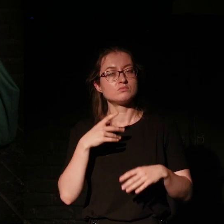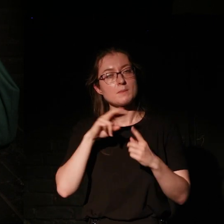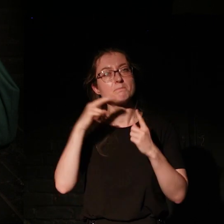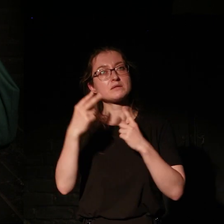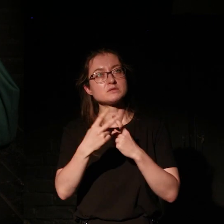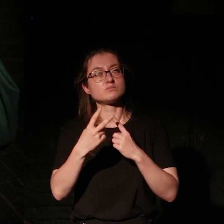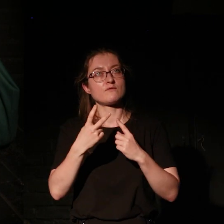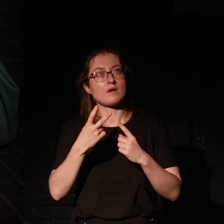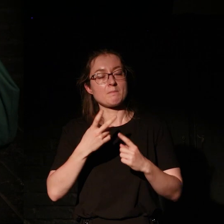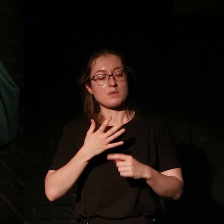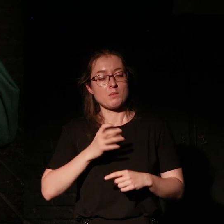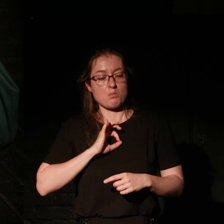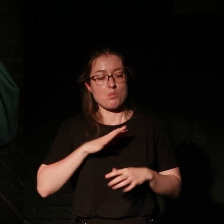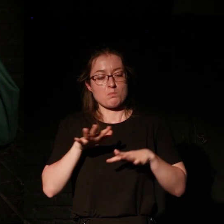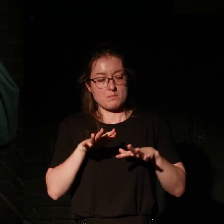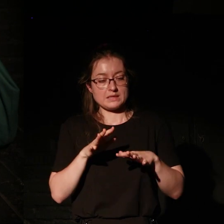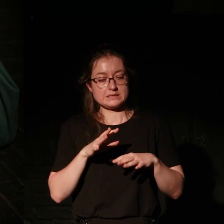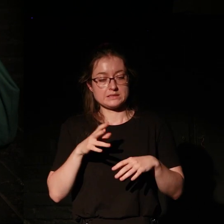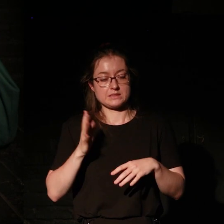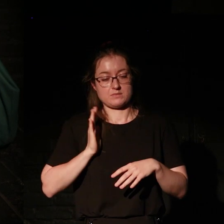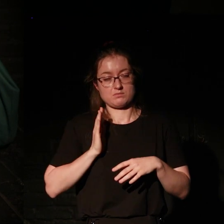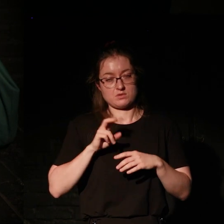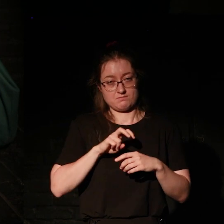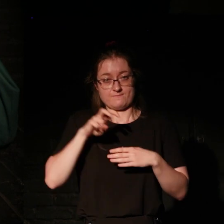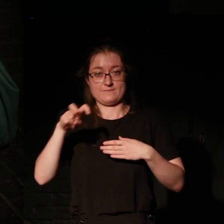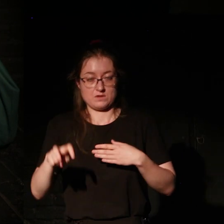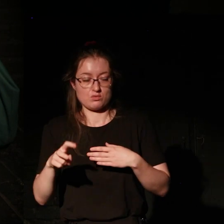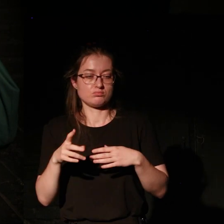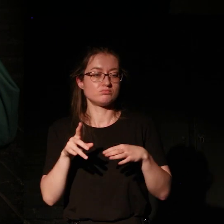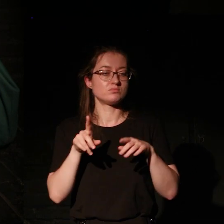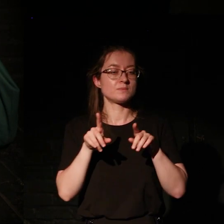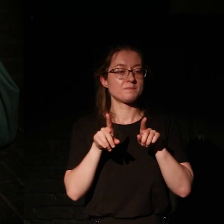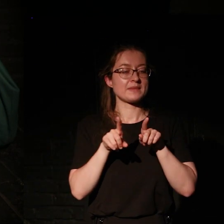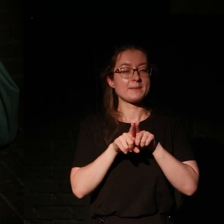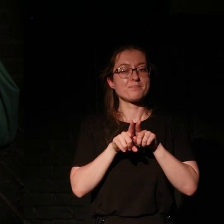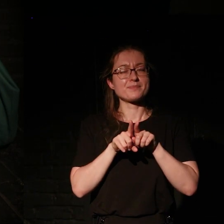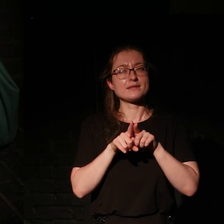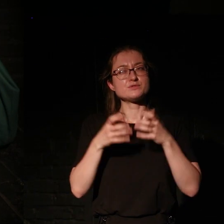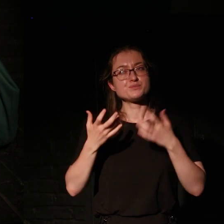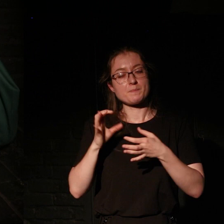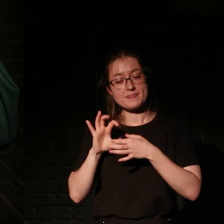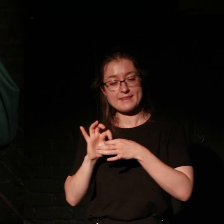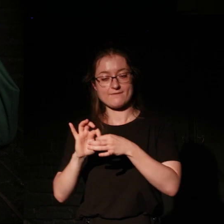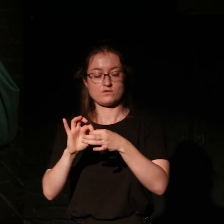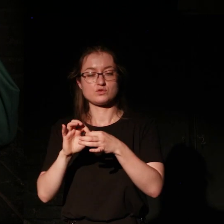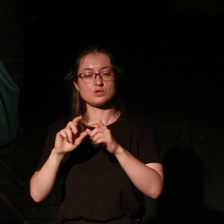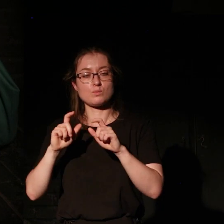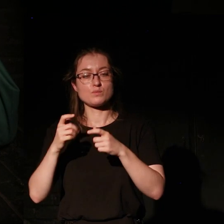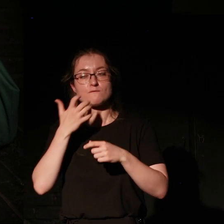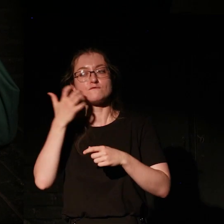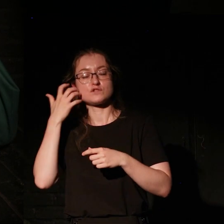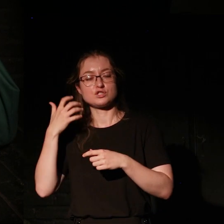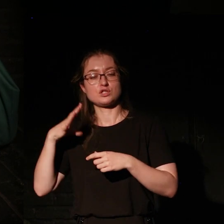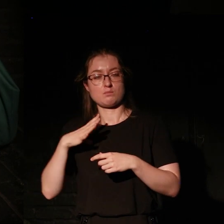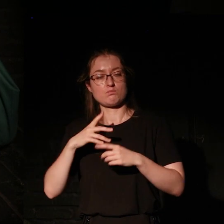przykład ekumeniczny. Tutaj jeszcze nawiązując do tego, o czym też mówiłyśmy, są dwa wydania tego przykładu